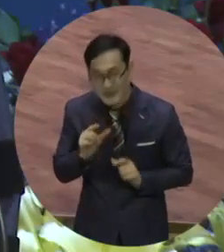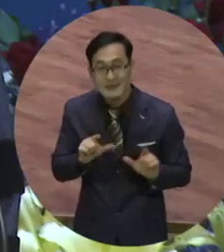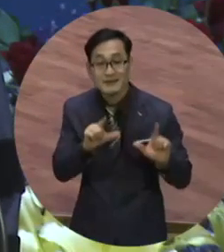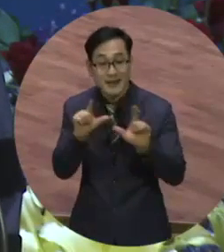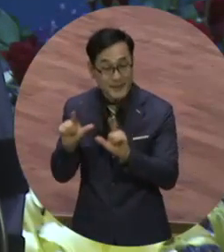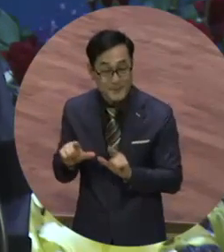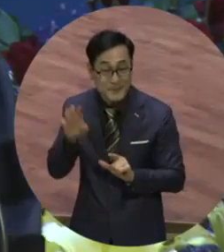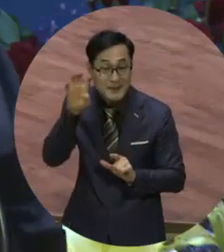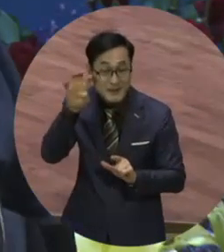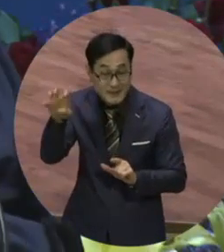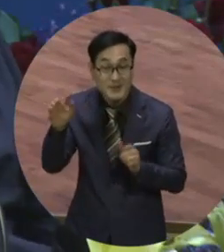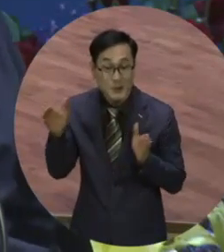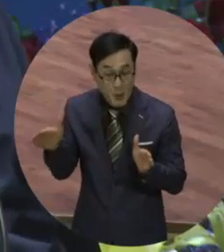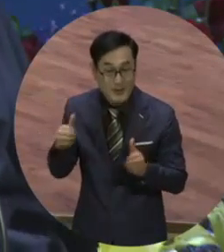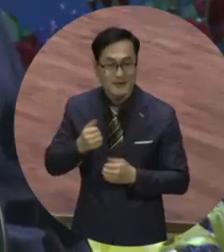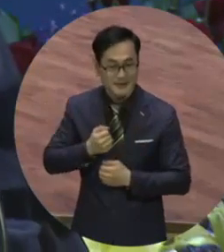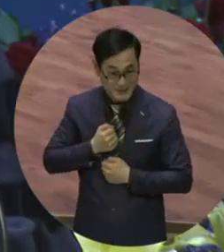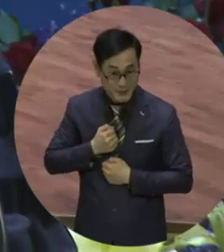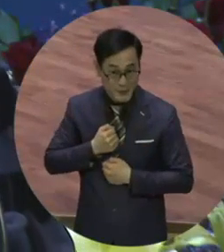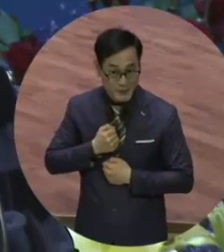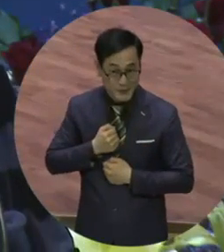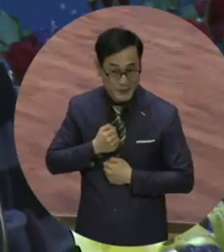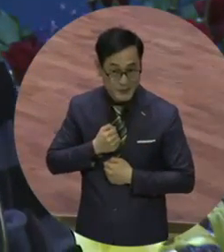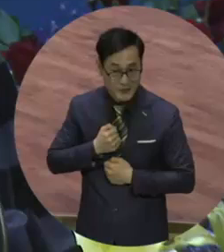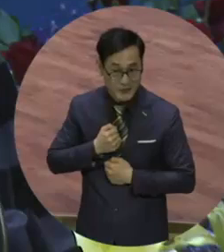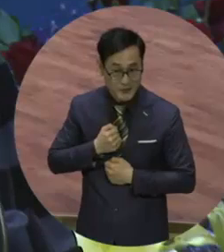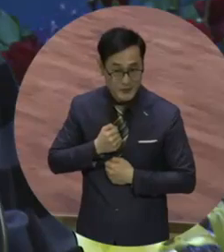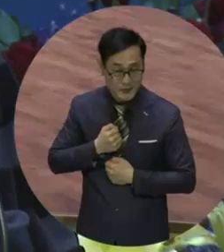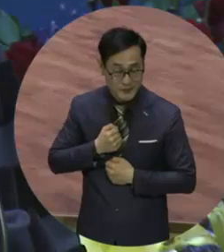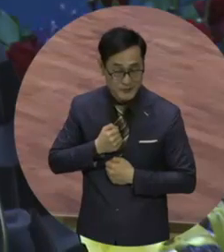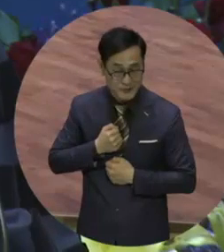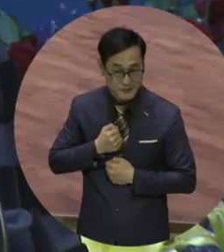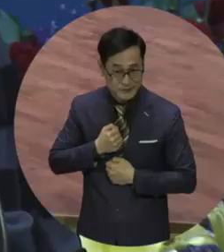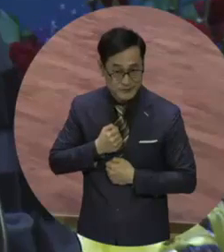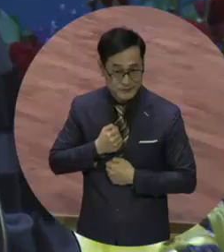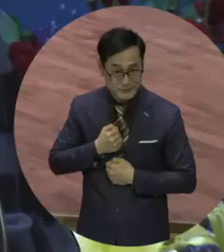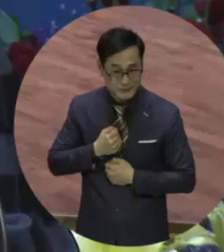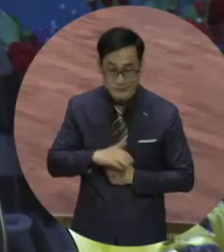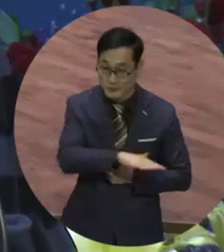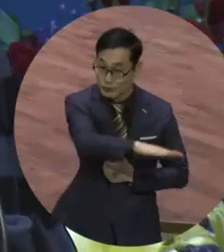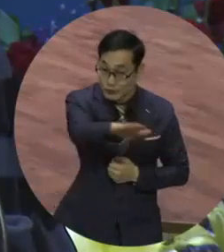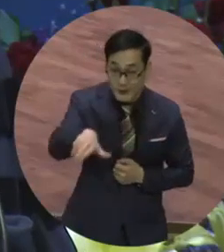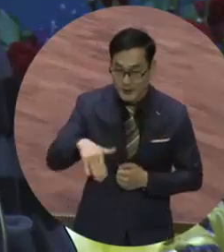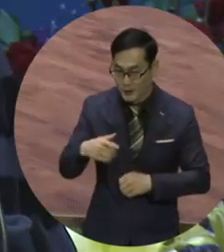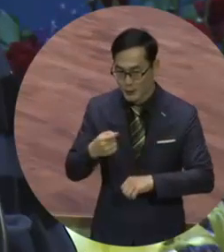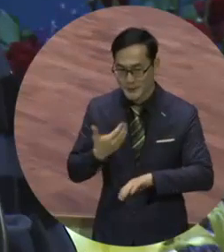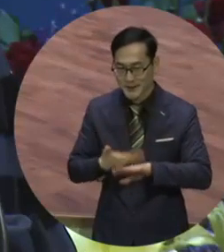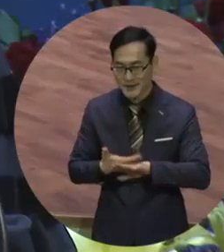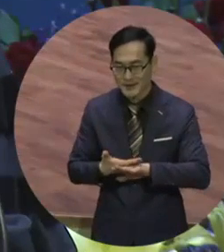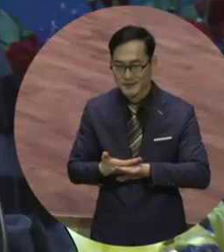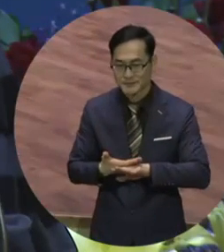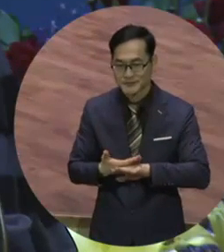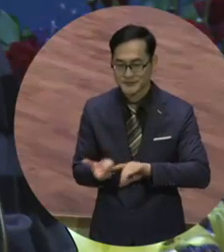그렇게 말합니다. 이것도 좋지만 우리는 여기서 한 걸음 더